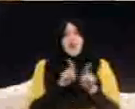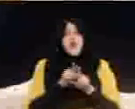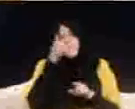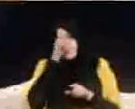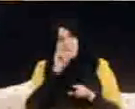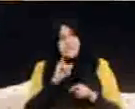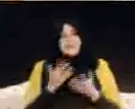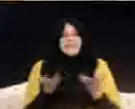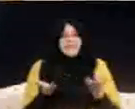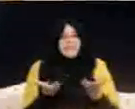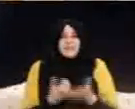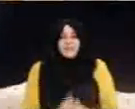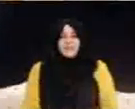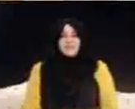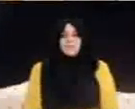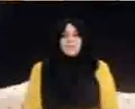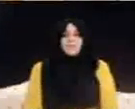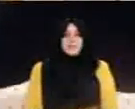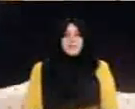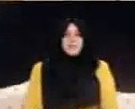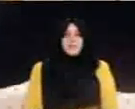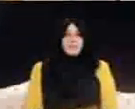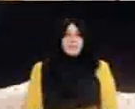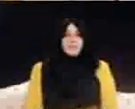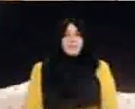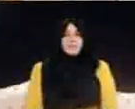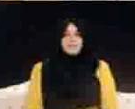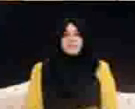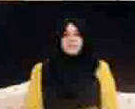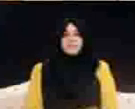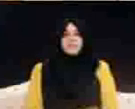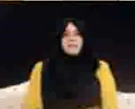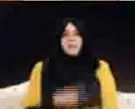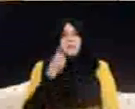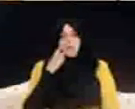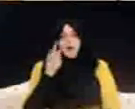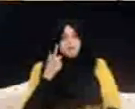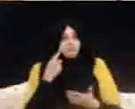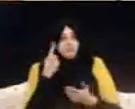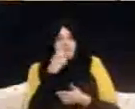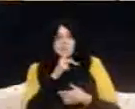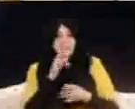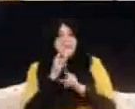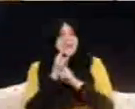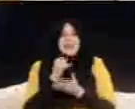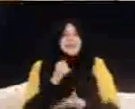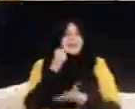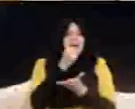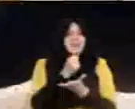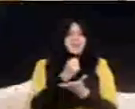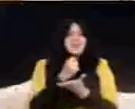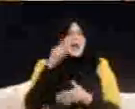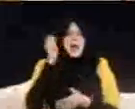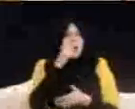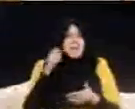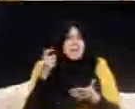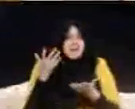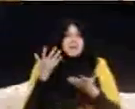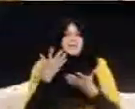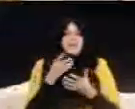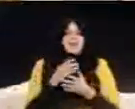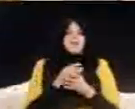مثلا، أليس كذلك؟ نروحوا مثلا نشوفوا أثر نتاع بن باديس، نتاع الشيخ العربي تبسي، الشيخ نتاع الأمير عبد القادر، نتاع